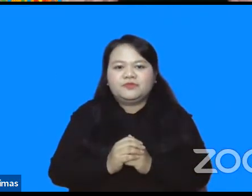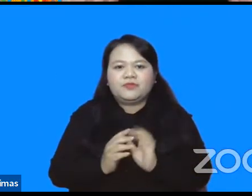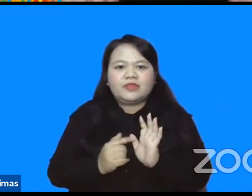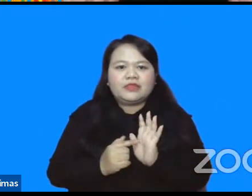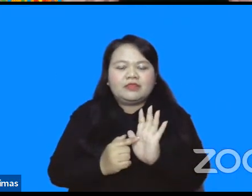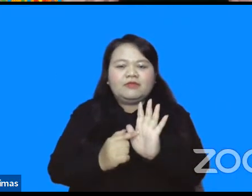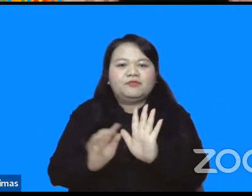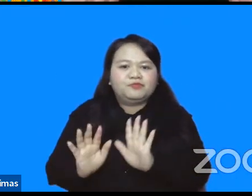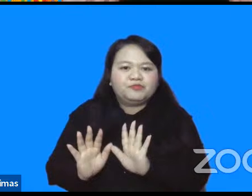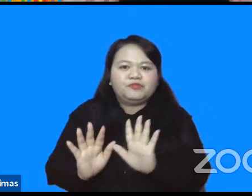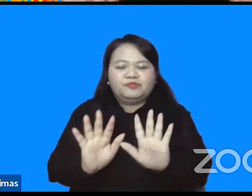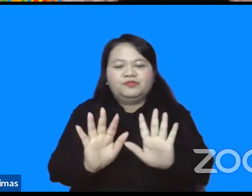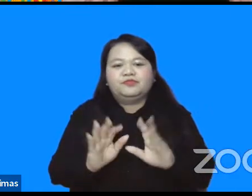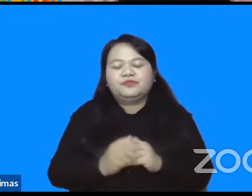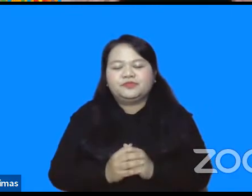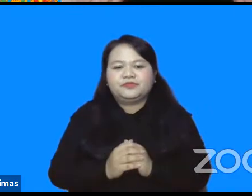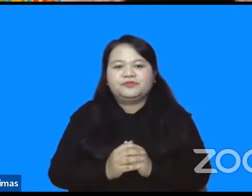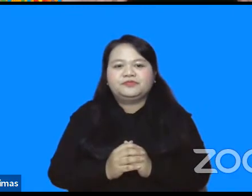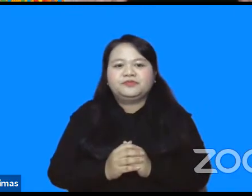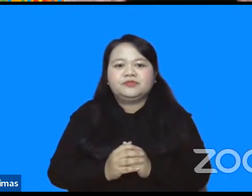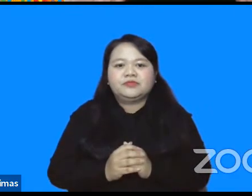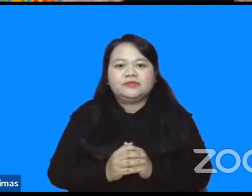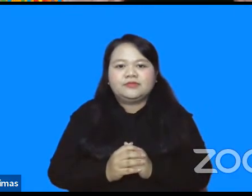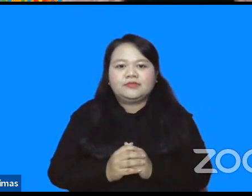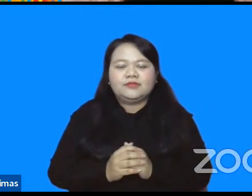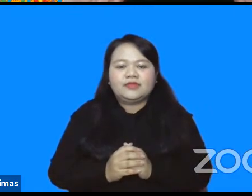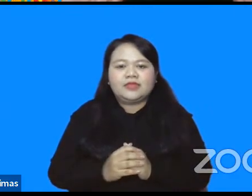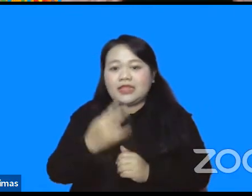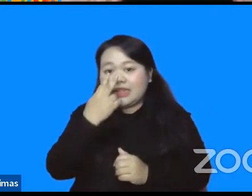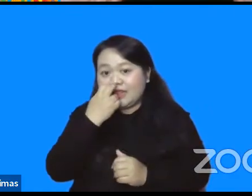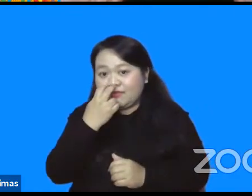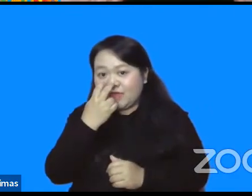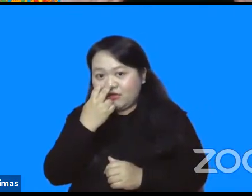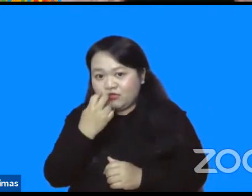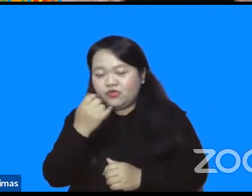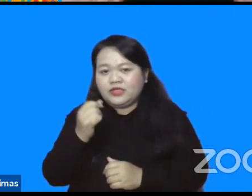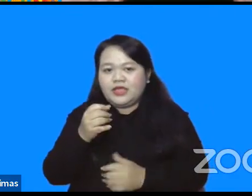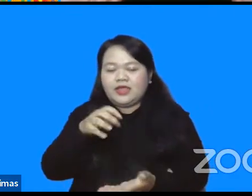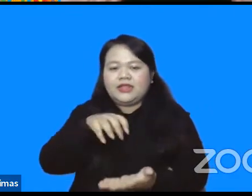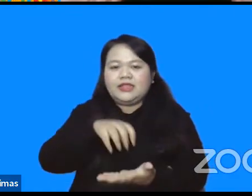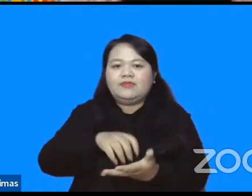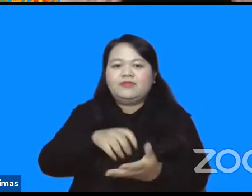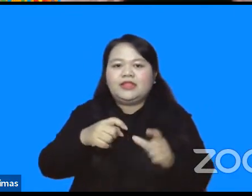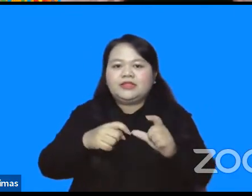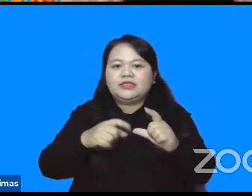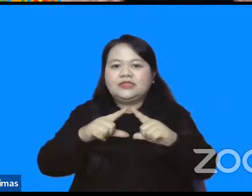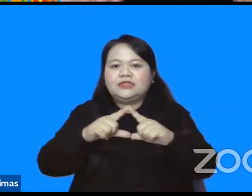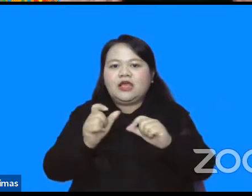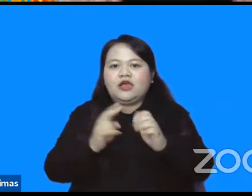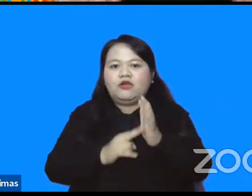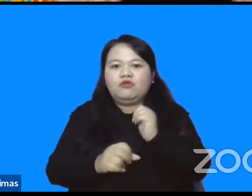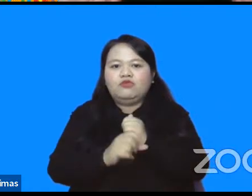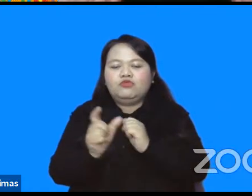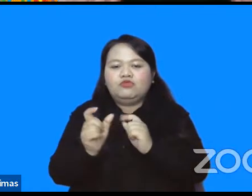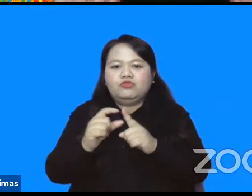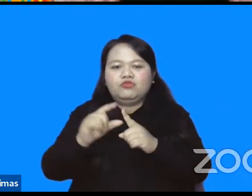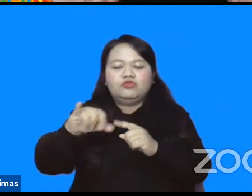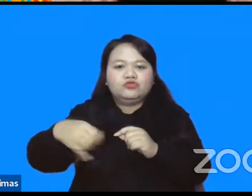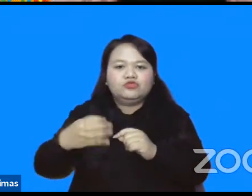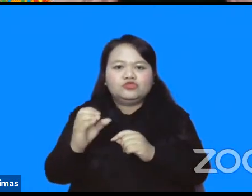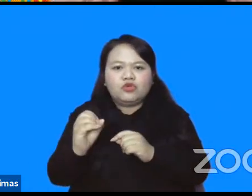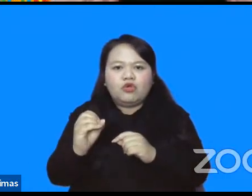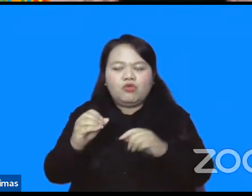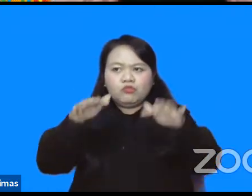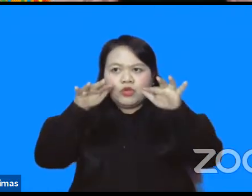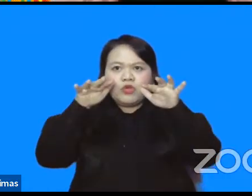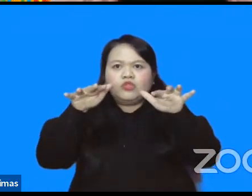Dan kemudian mungkin karena ini juga di Bandung ya kan saung ijo ya. Ini Iya, juga merasa sangat ini akan penonton